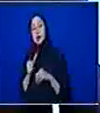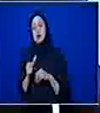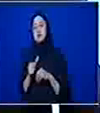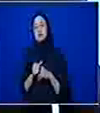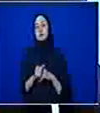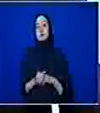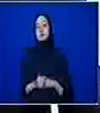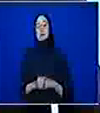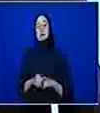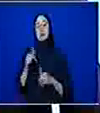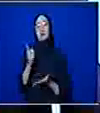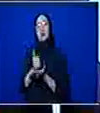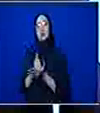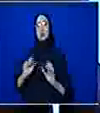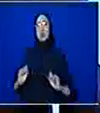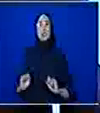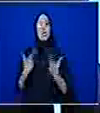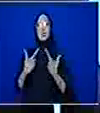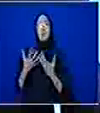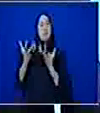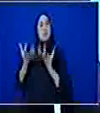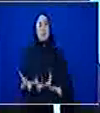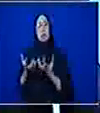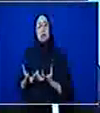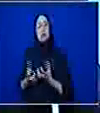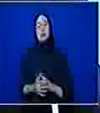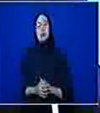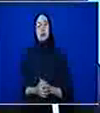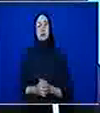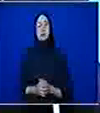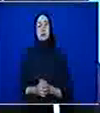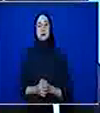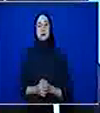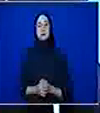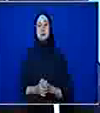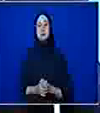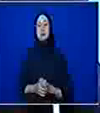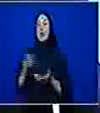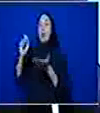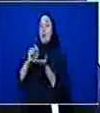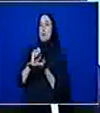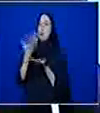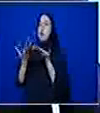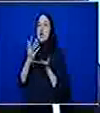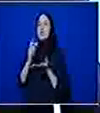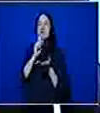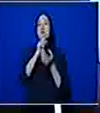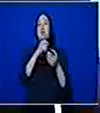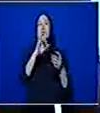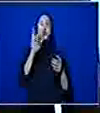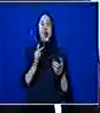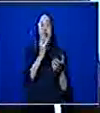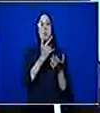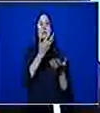mengalami sangat-sangat berat kehidupan mereka, Pak. Jadi mungkin ya laporan-laporan ke Bapak mungkin bagus-bagus,